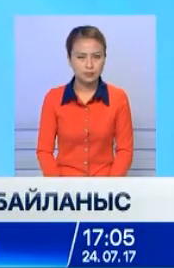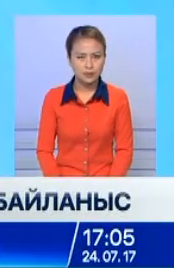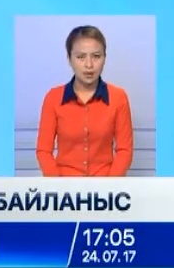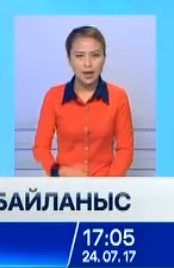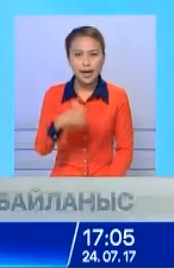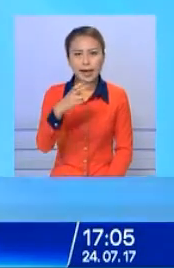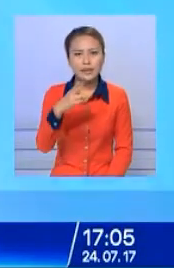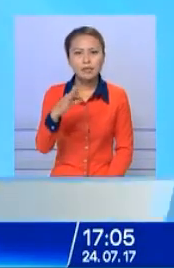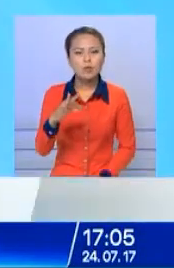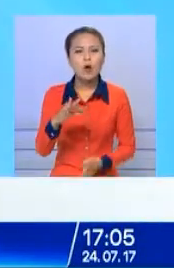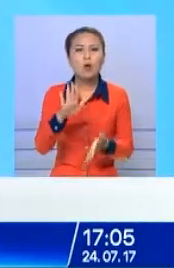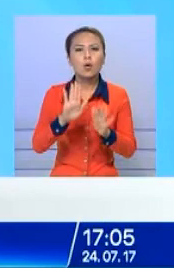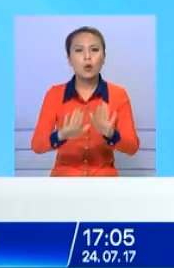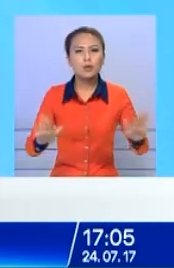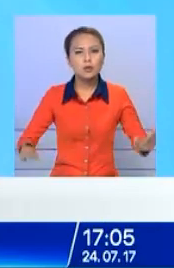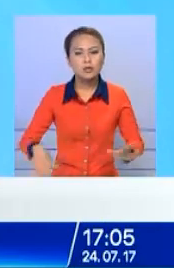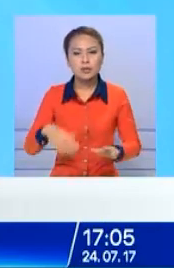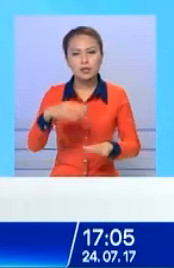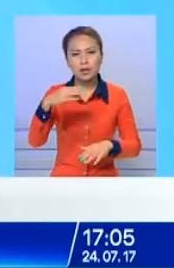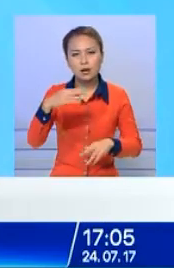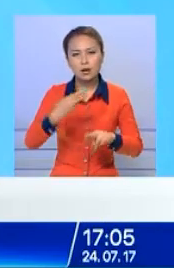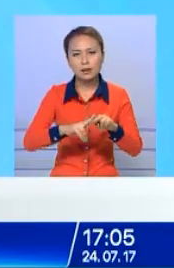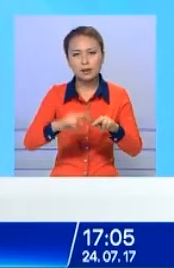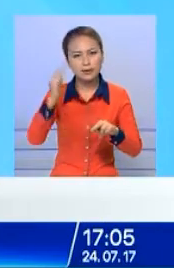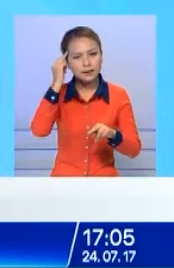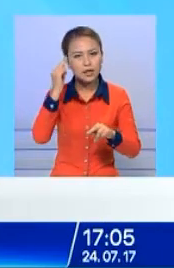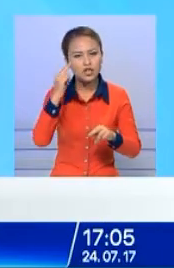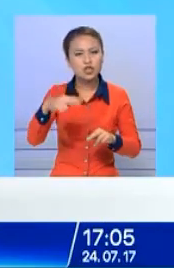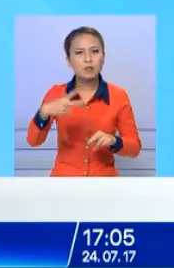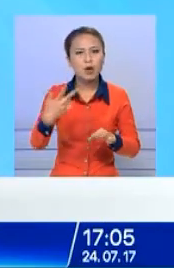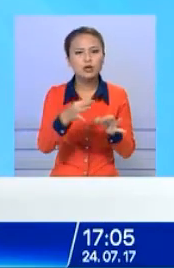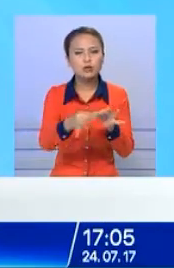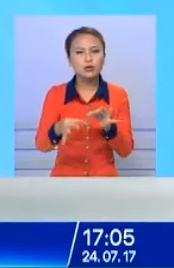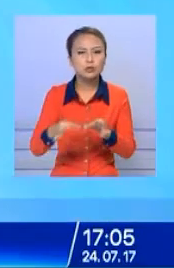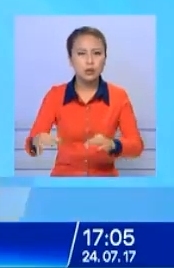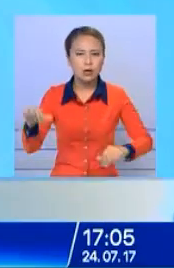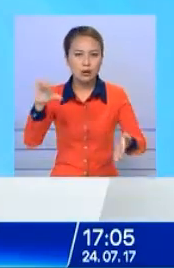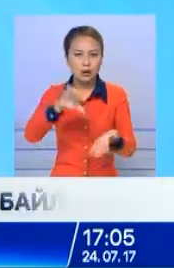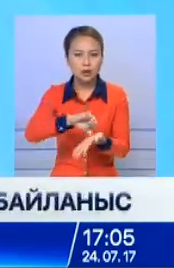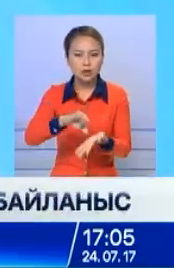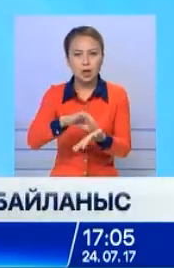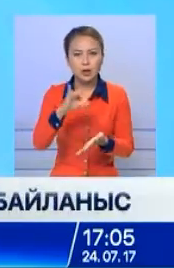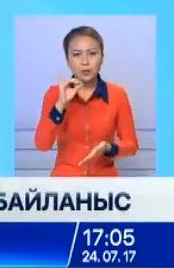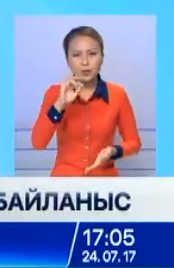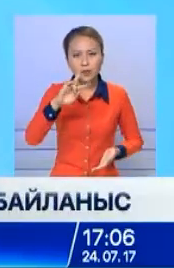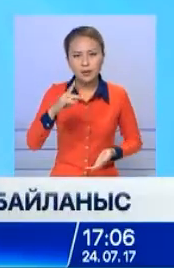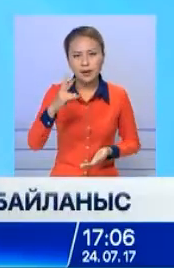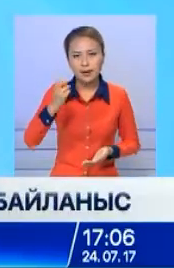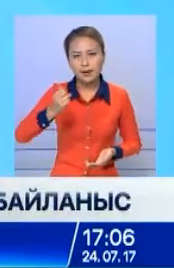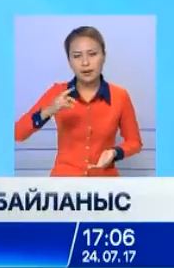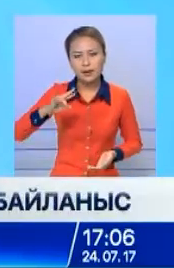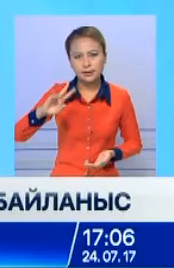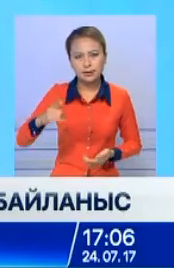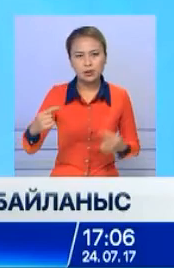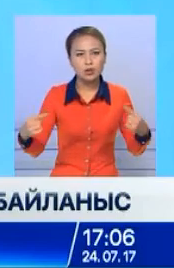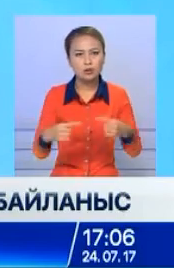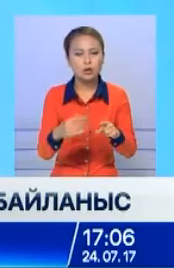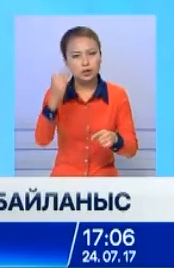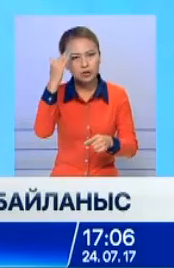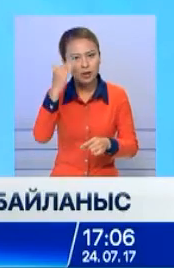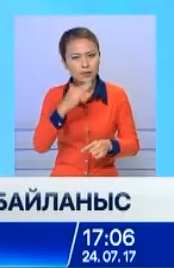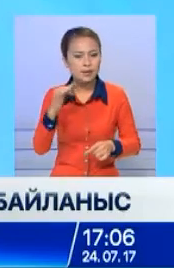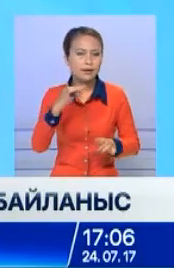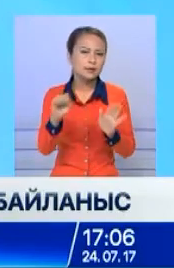Экспо көрмесіне Қытайдың 23 провинциясы қатысып жатыр. Соның бірі Юньян. Бұл жақтың қысы да жазы да өте